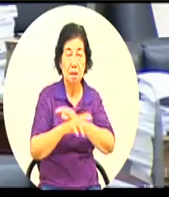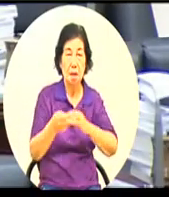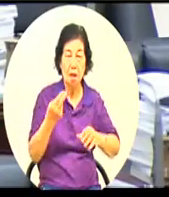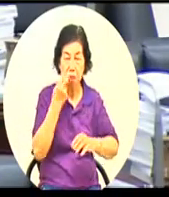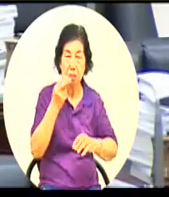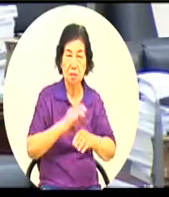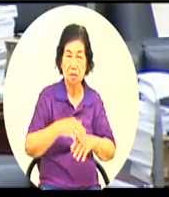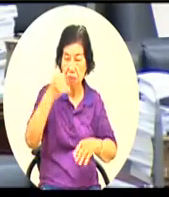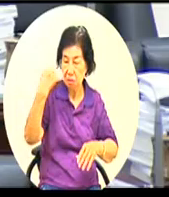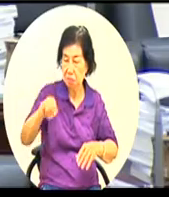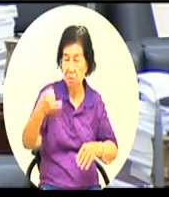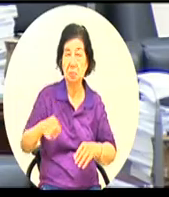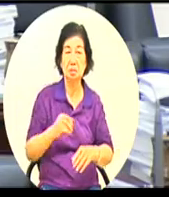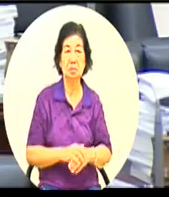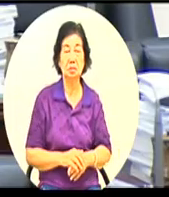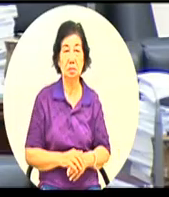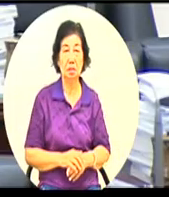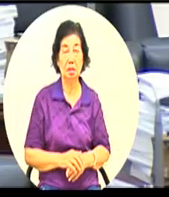高雄市